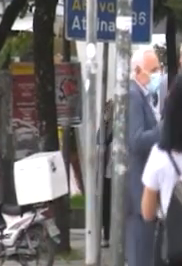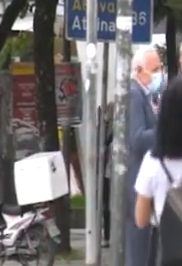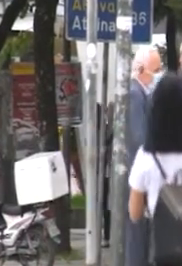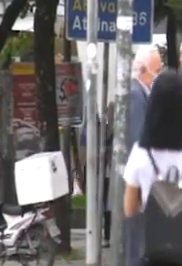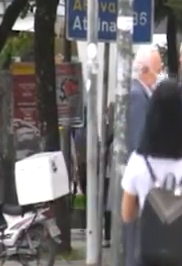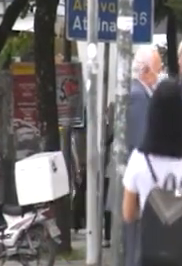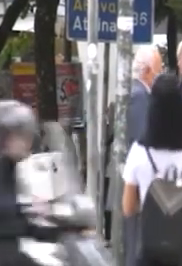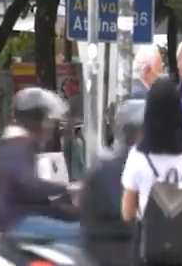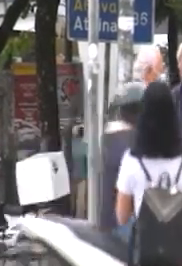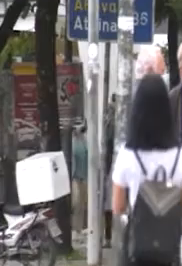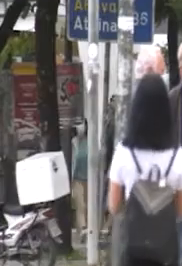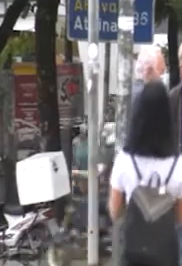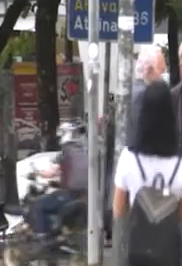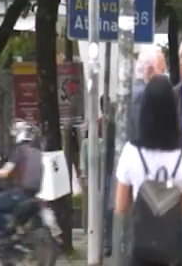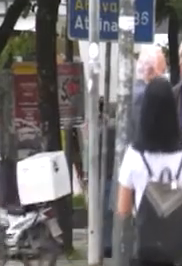έχουν καταγραφεί συνολικά